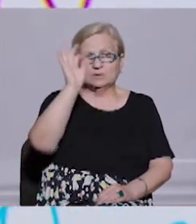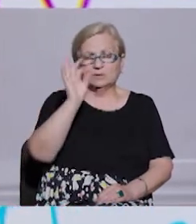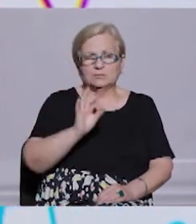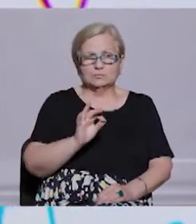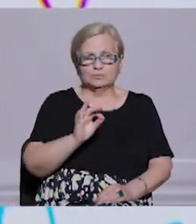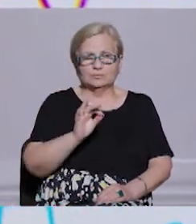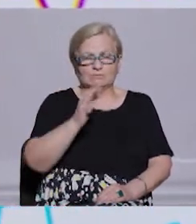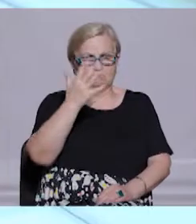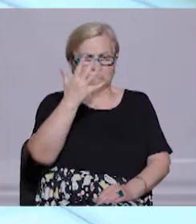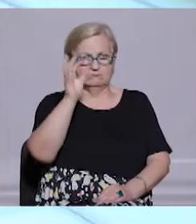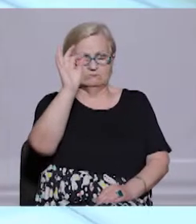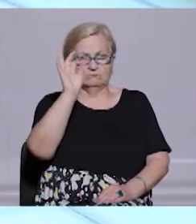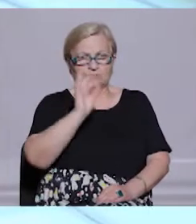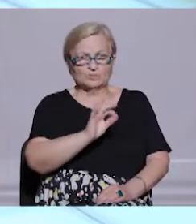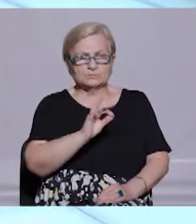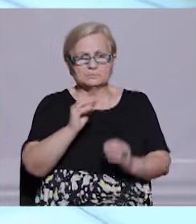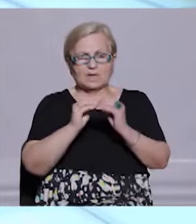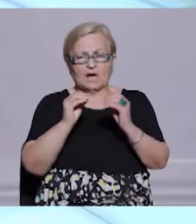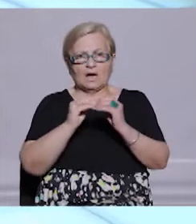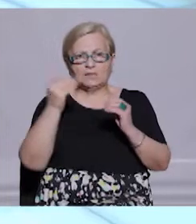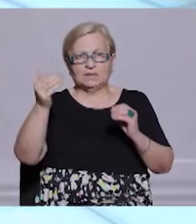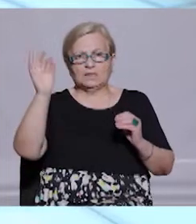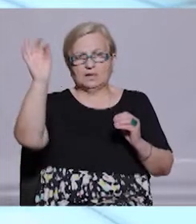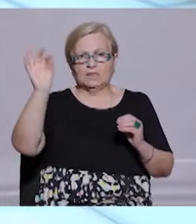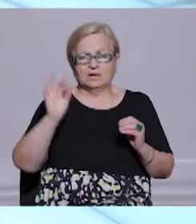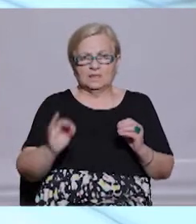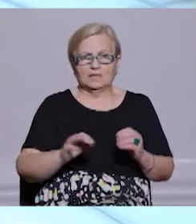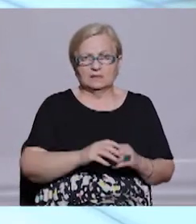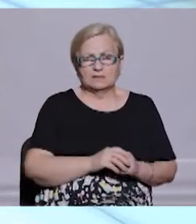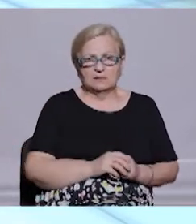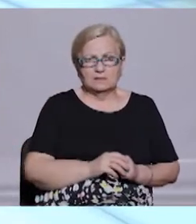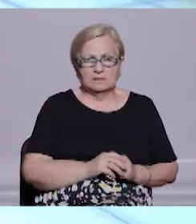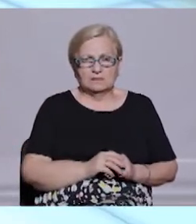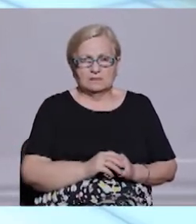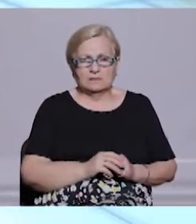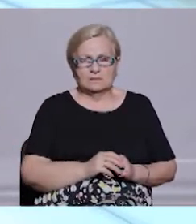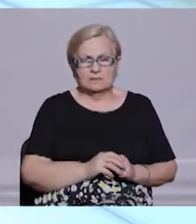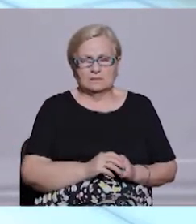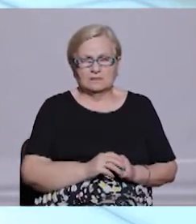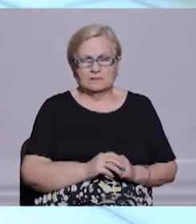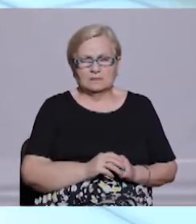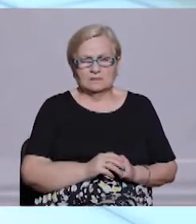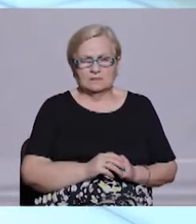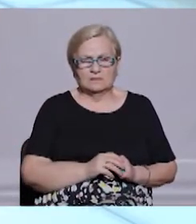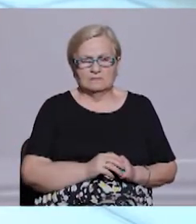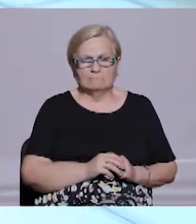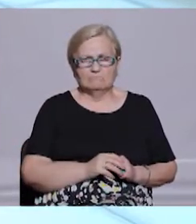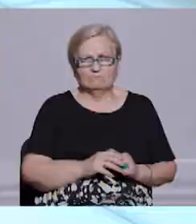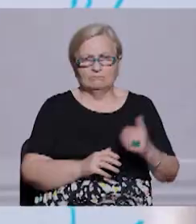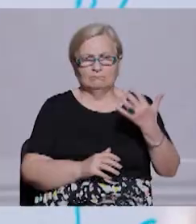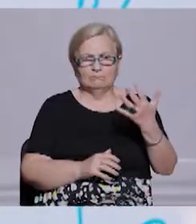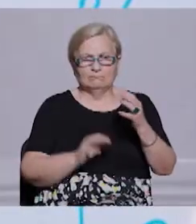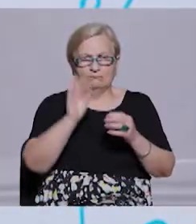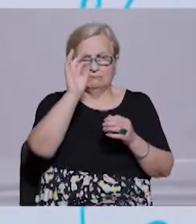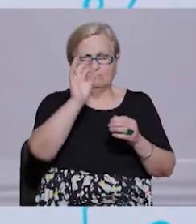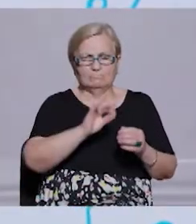10% რამდენიაო და მანდარის ხოლმე ხშირად, აი მსგავს პროცენტის პოვნაში ხდება ხოლმე შეცდომების დაშვება.